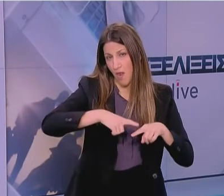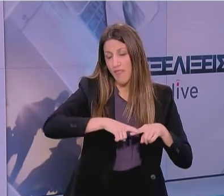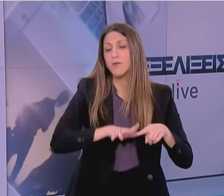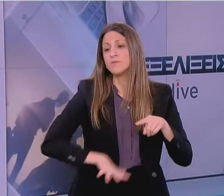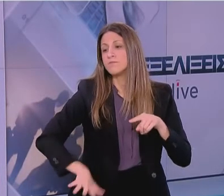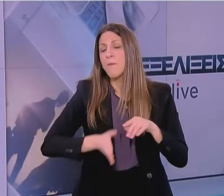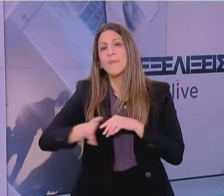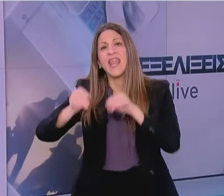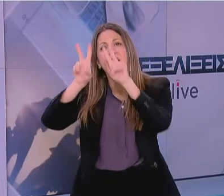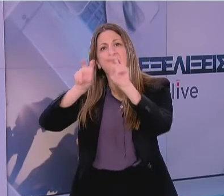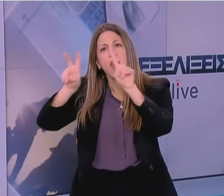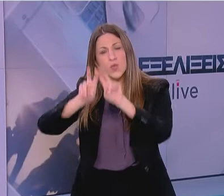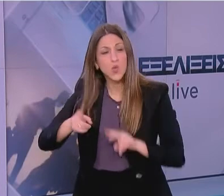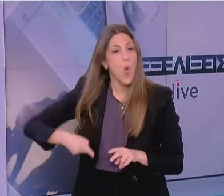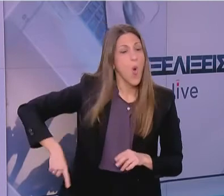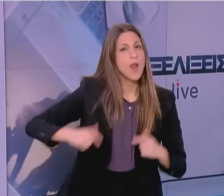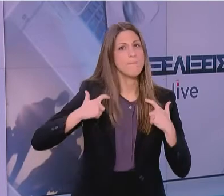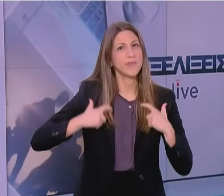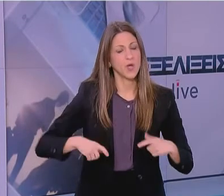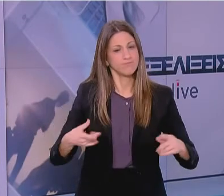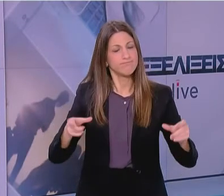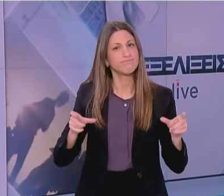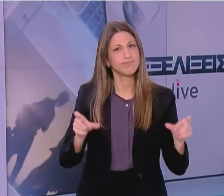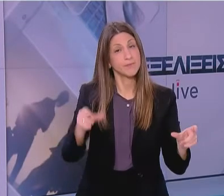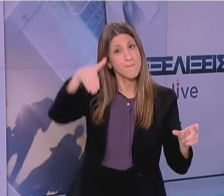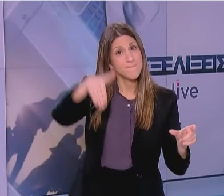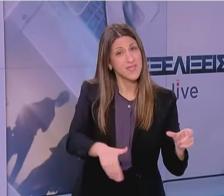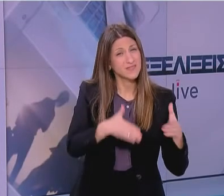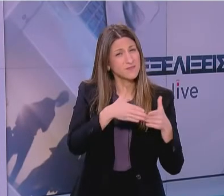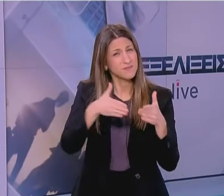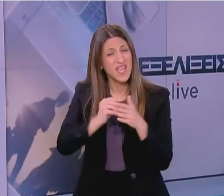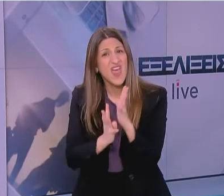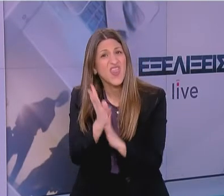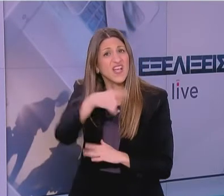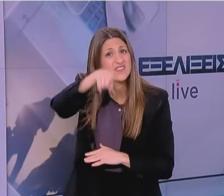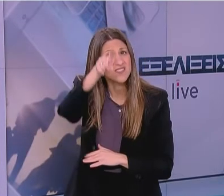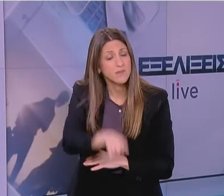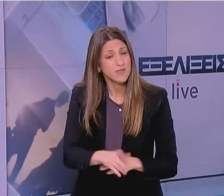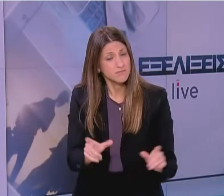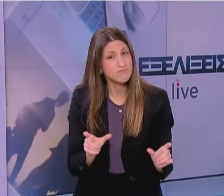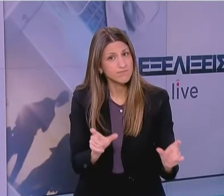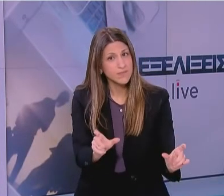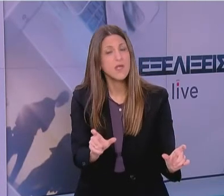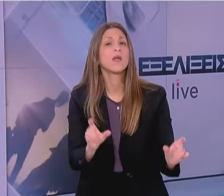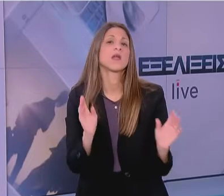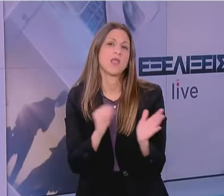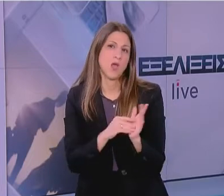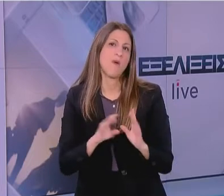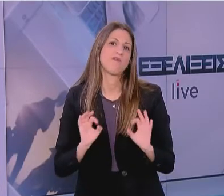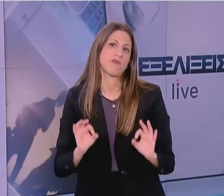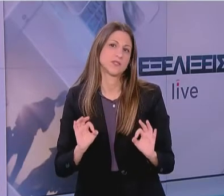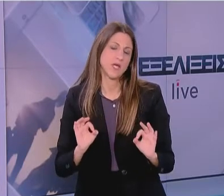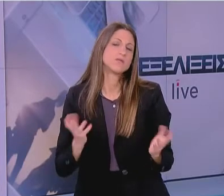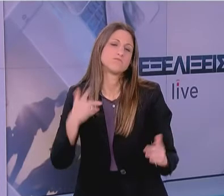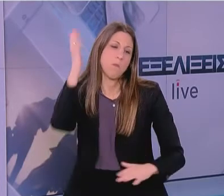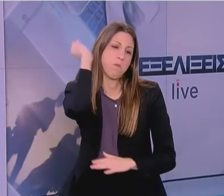ελέγχων. Όλα τα πληρώματα θα παραμείνουν σε καραντίνα εντός των σκαφών για 14 ημέρες και θα επιβληθούν οι προβλεπόμενες από τον